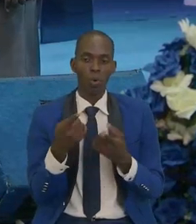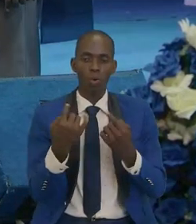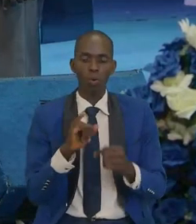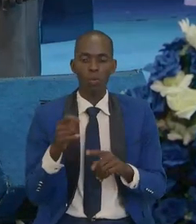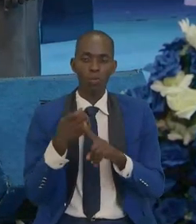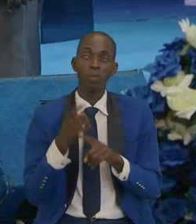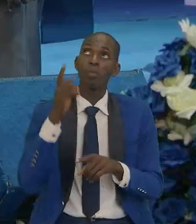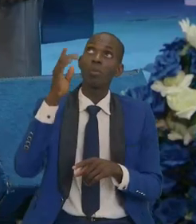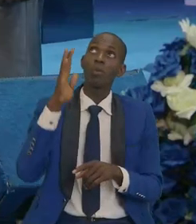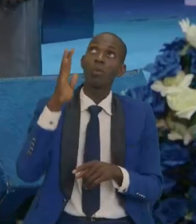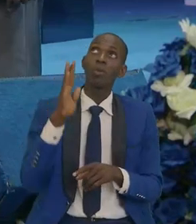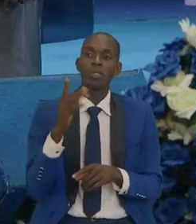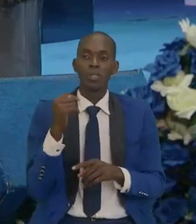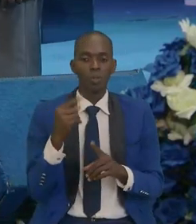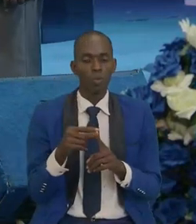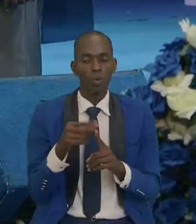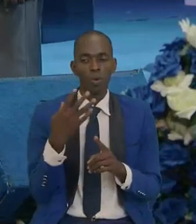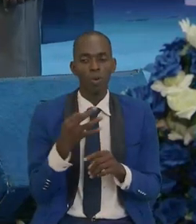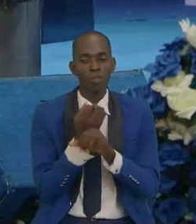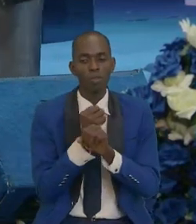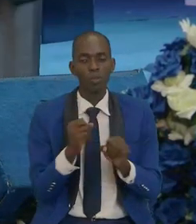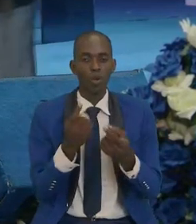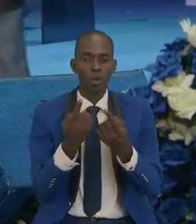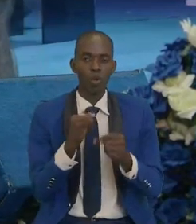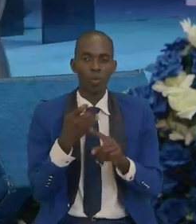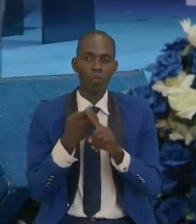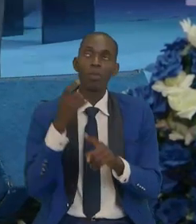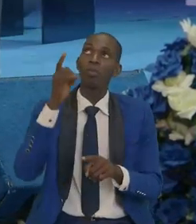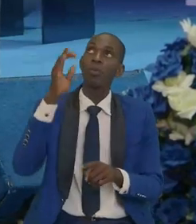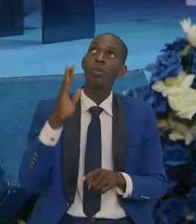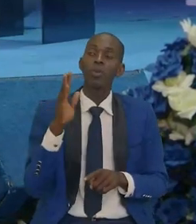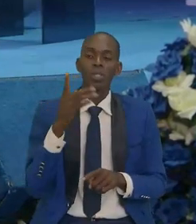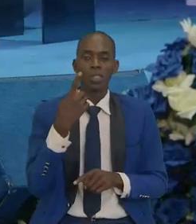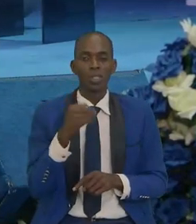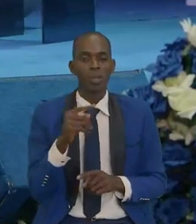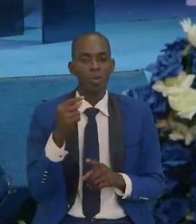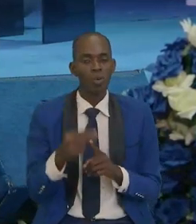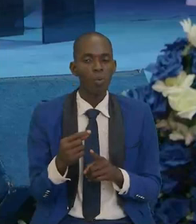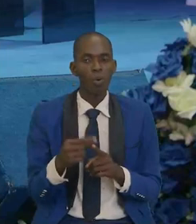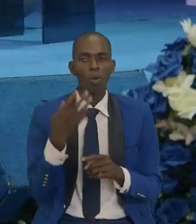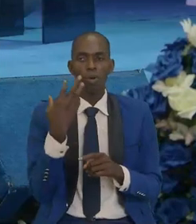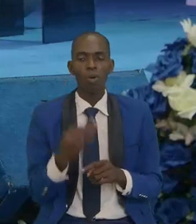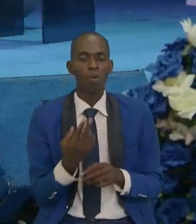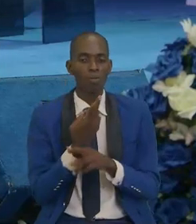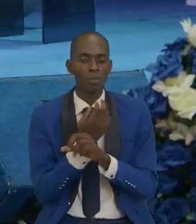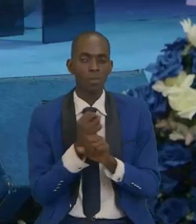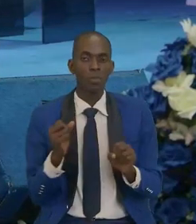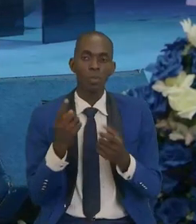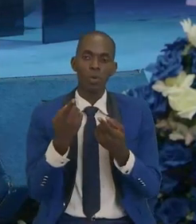ils l'ont pris comme la parole venant de Dieu, la parole du salut venant du